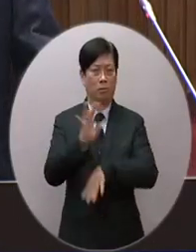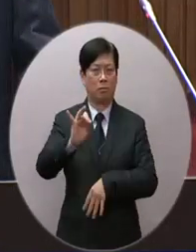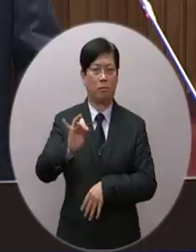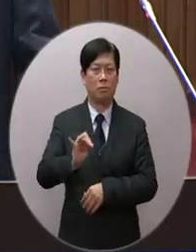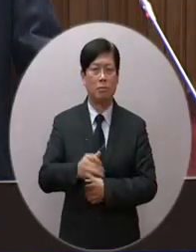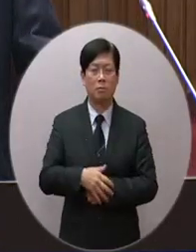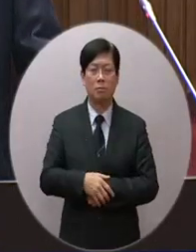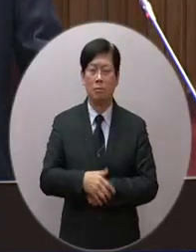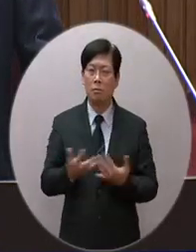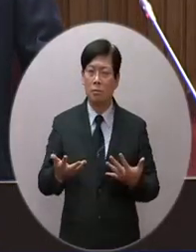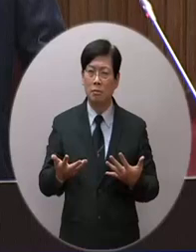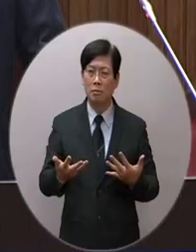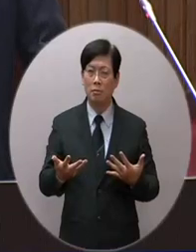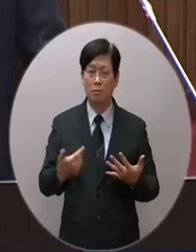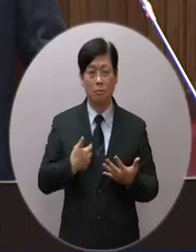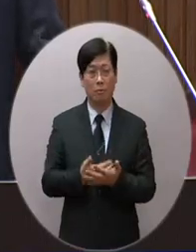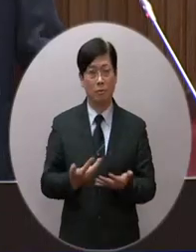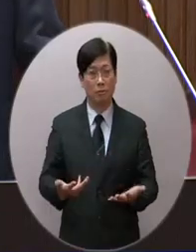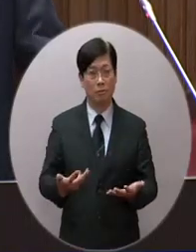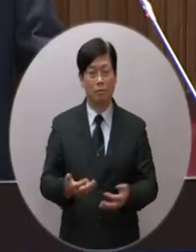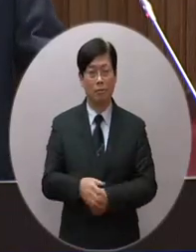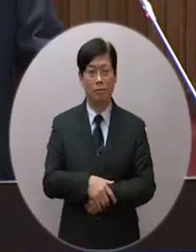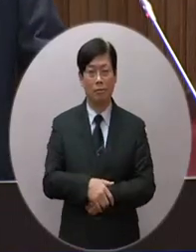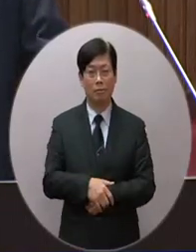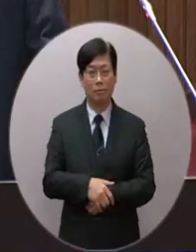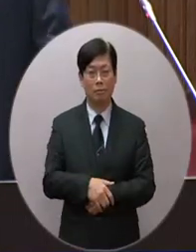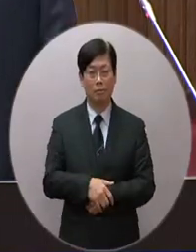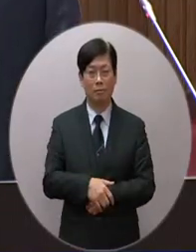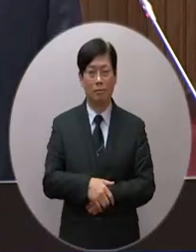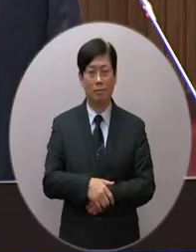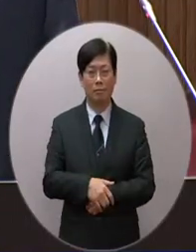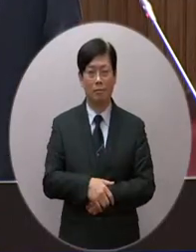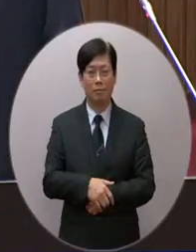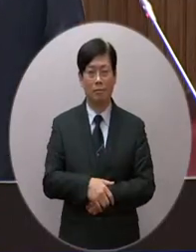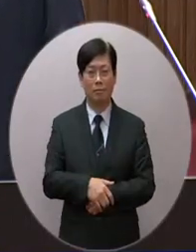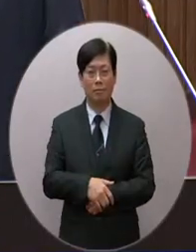100，这个时阵咱要哪来处理？下注意。